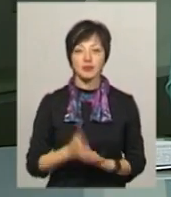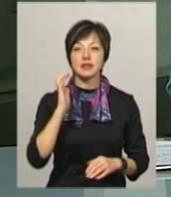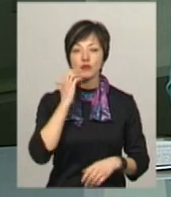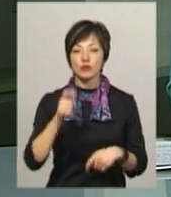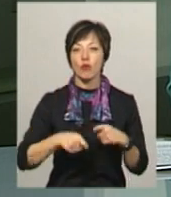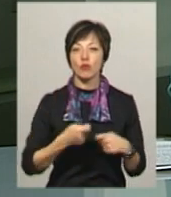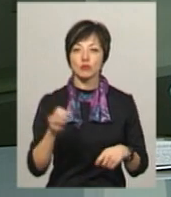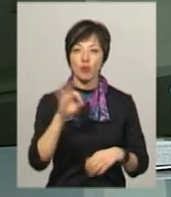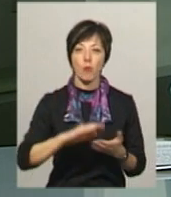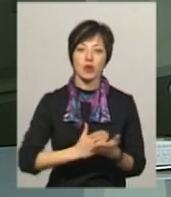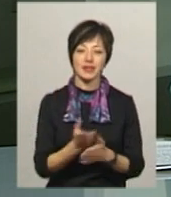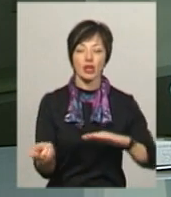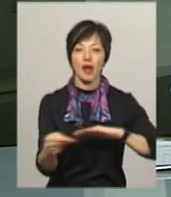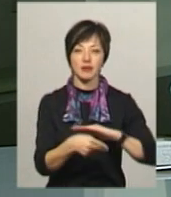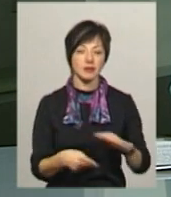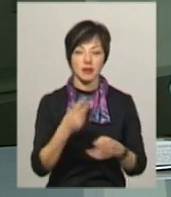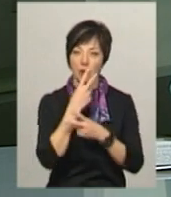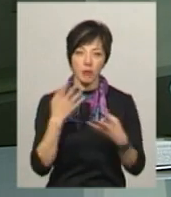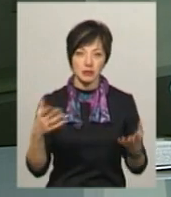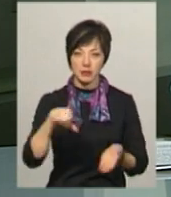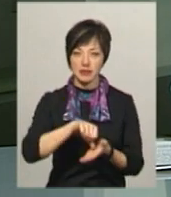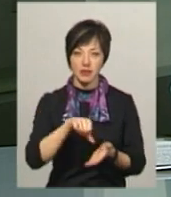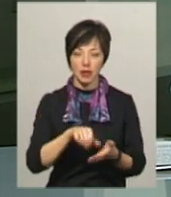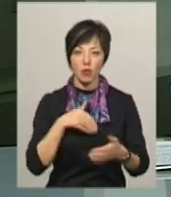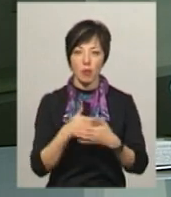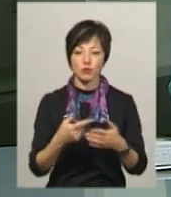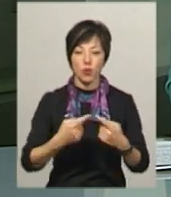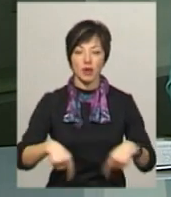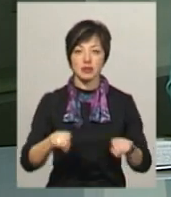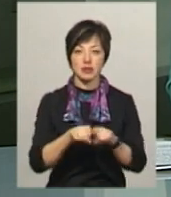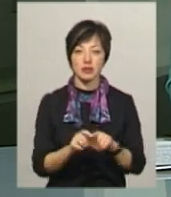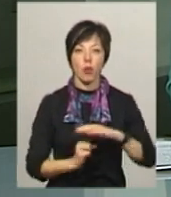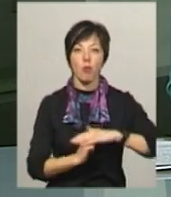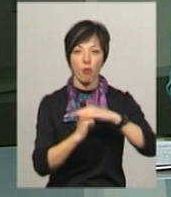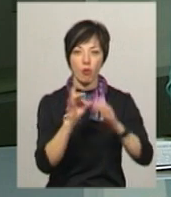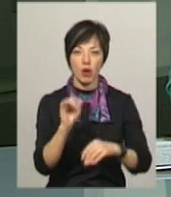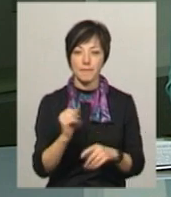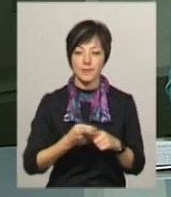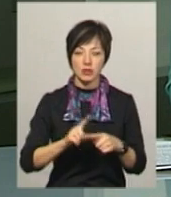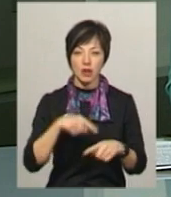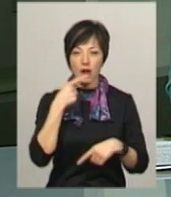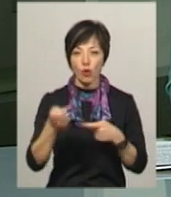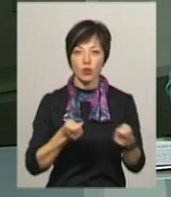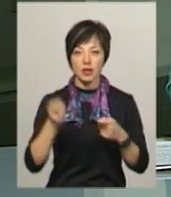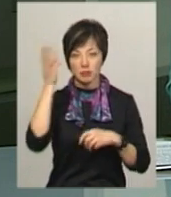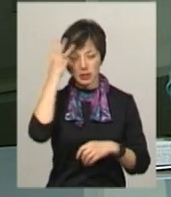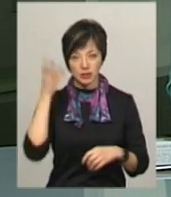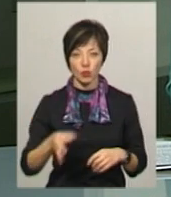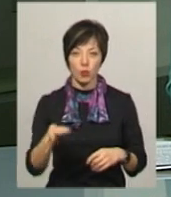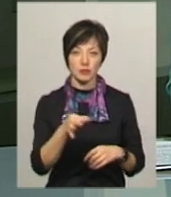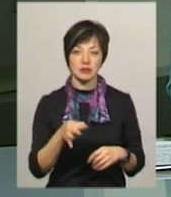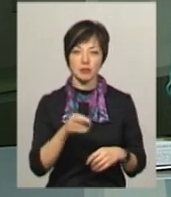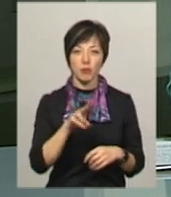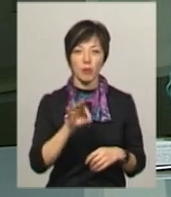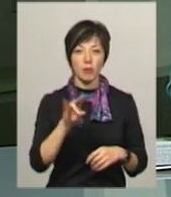Серйозних порушень щодо політичної агітації не побачили представники громадської організації «Опора». Про це каже координатор Хмельницької області Андрій